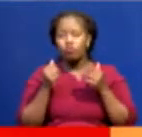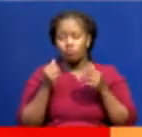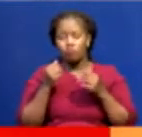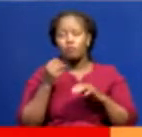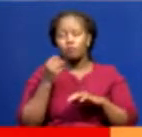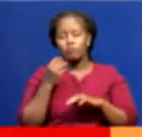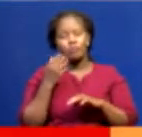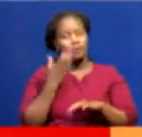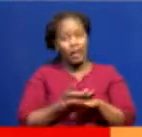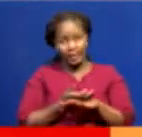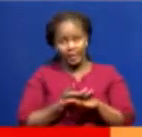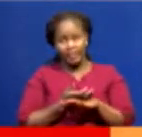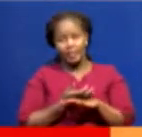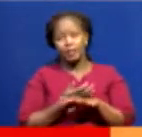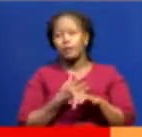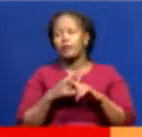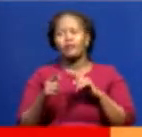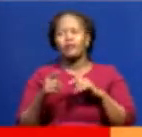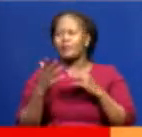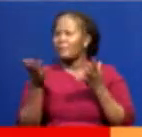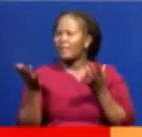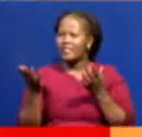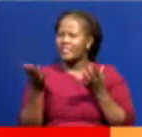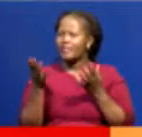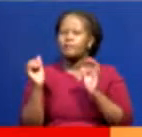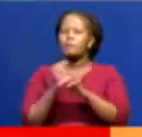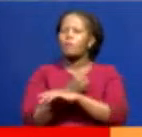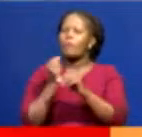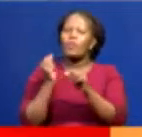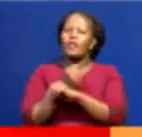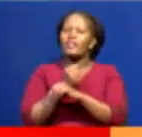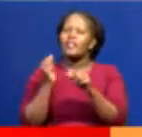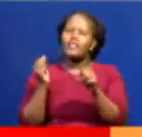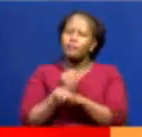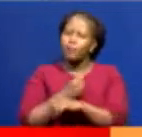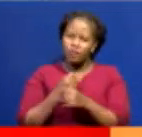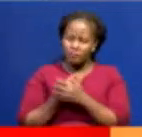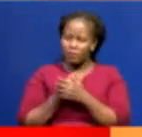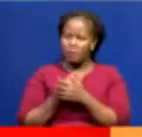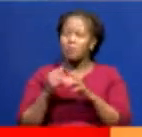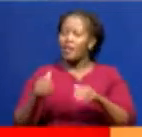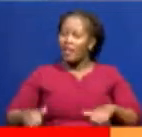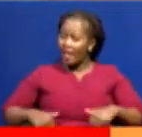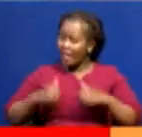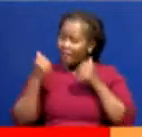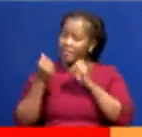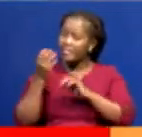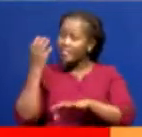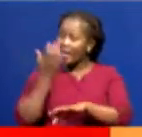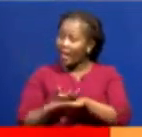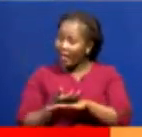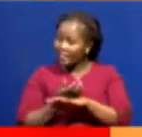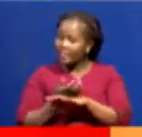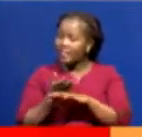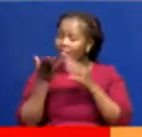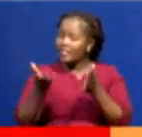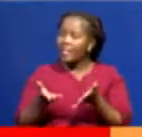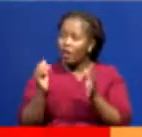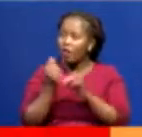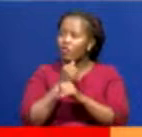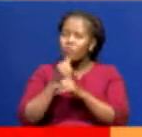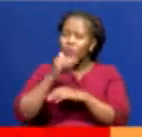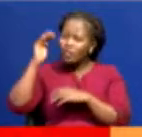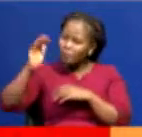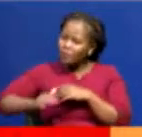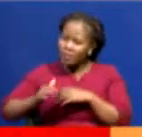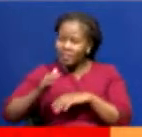juu, lakini Nancy, haiwezekani kwamba gharama ya maisha itaweza kurudi chini kwa kuvaa sufuria